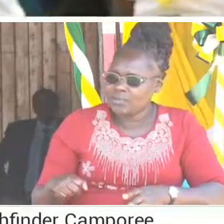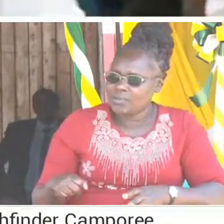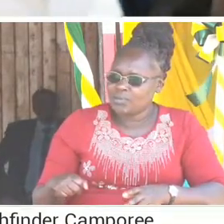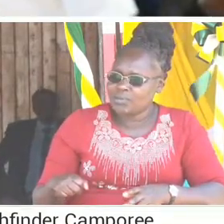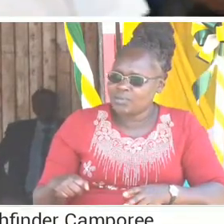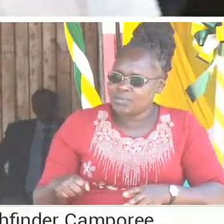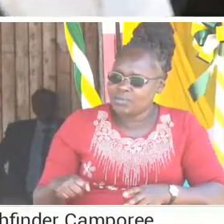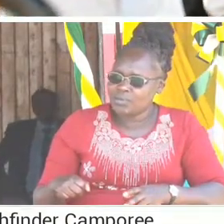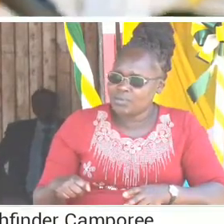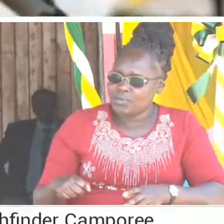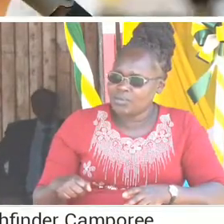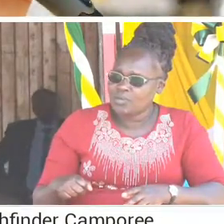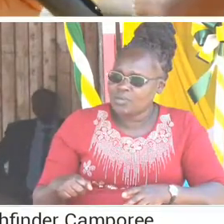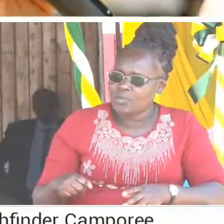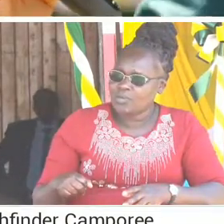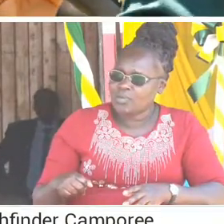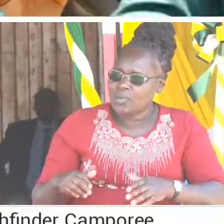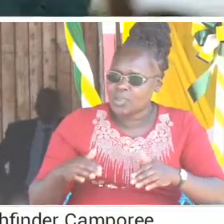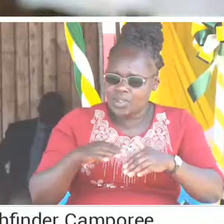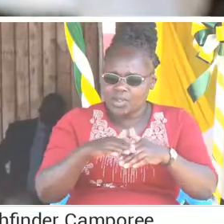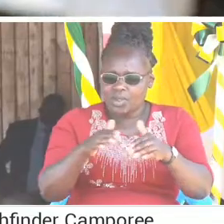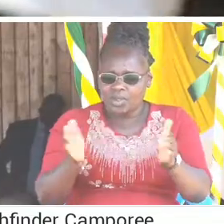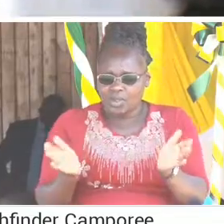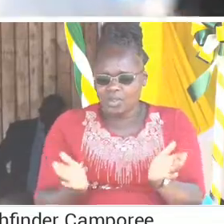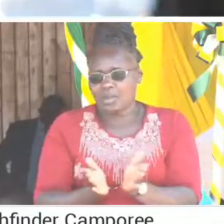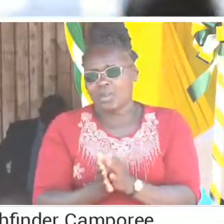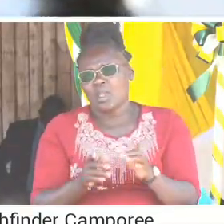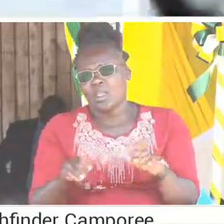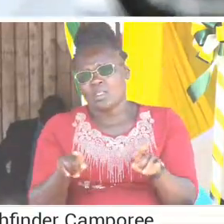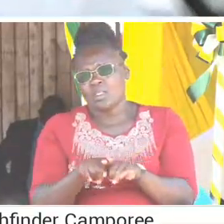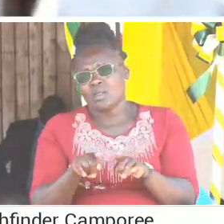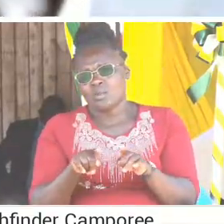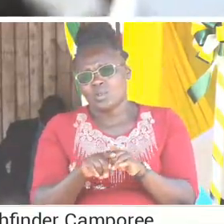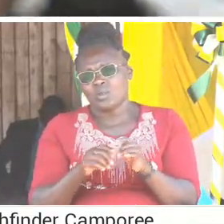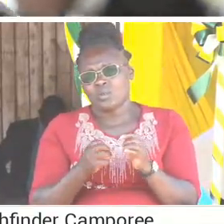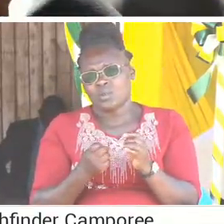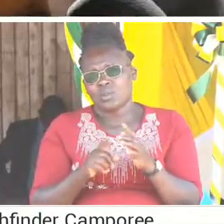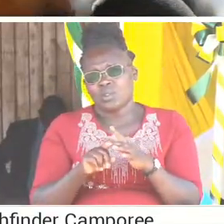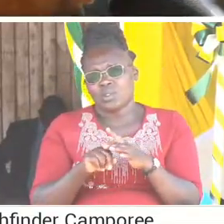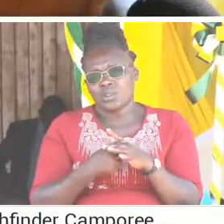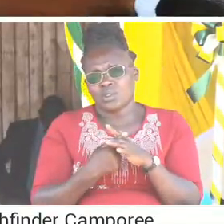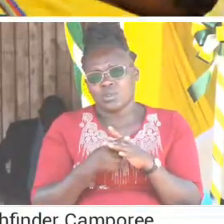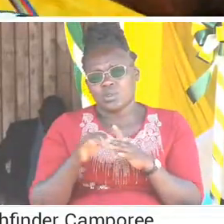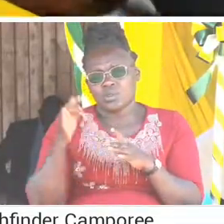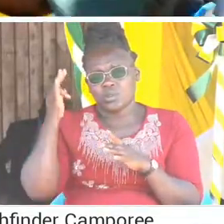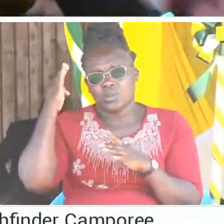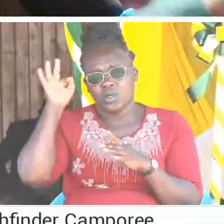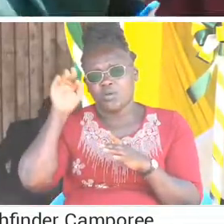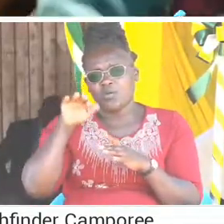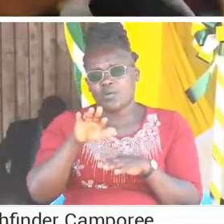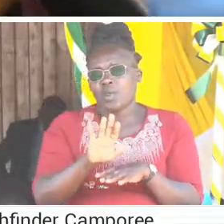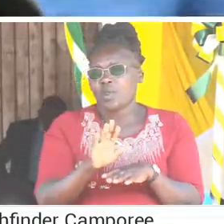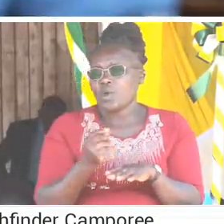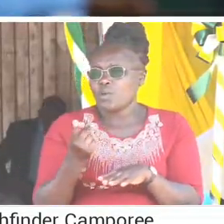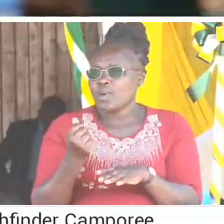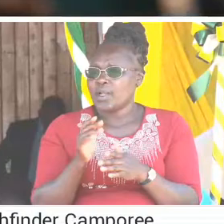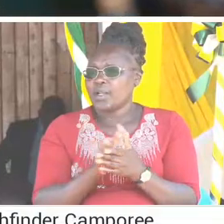cha kukandia inazungumzia your source of income. The Bible says if you hear the voice of the